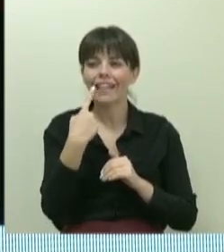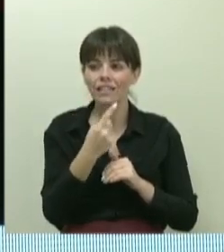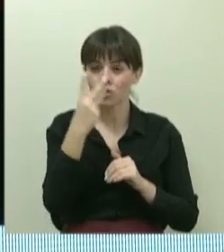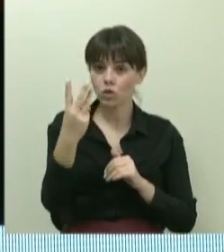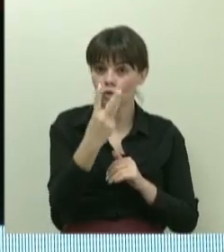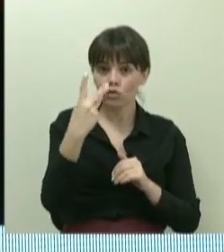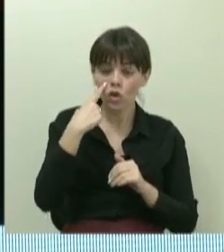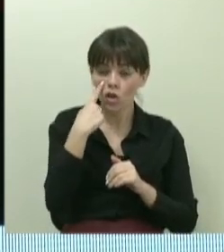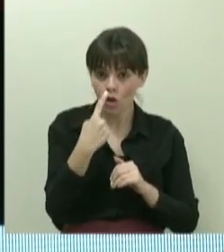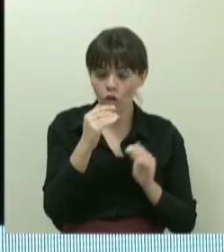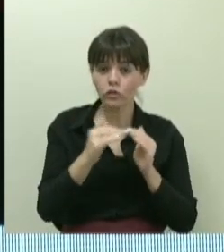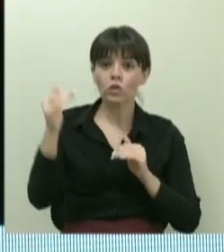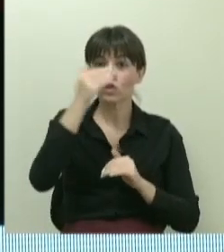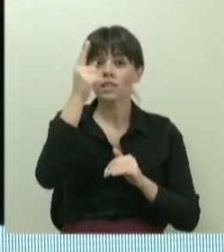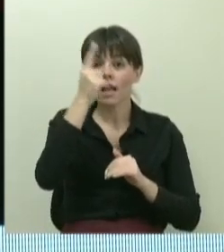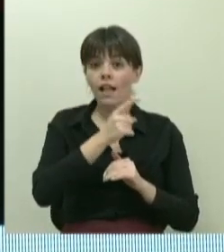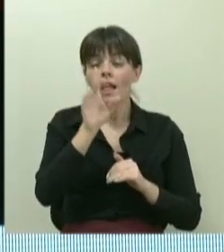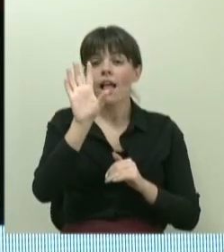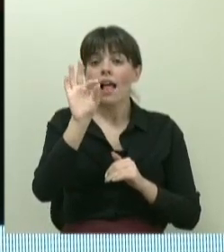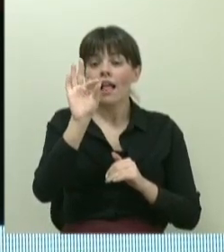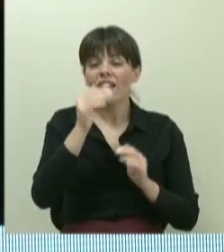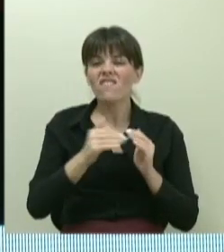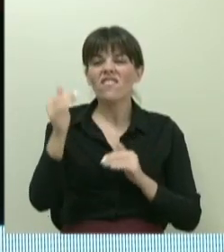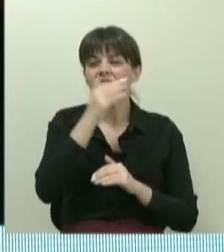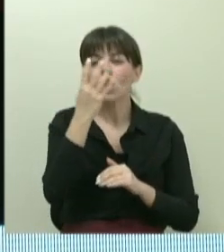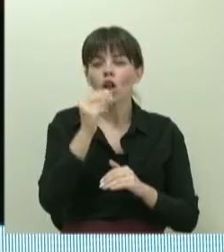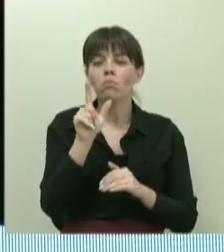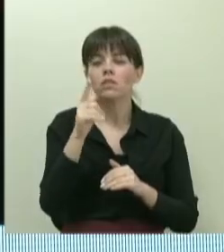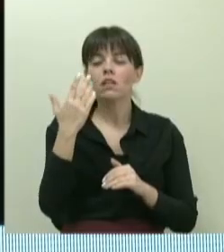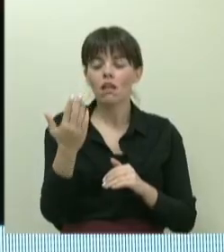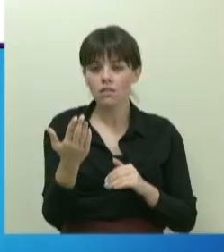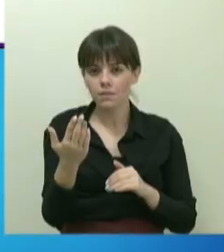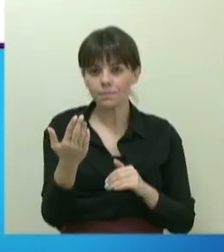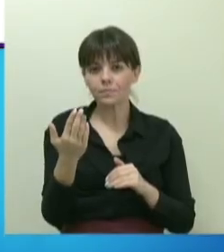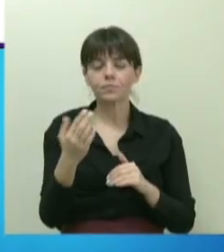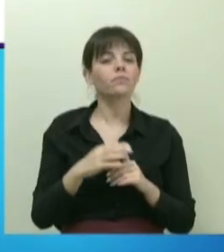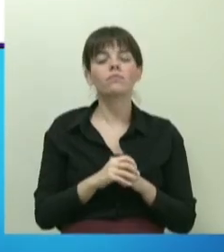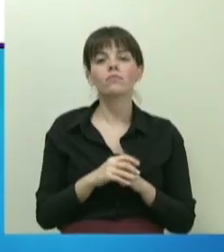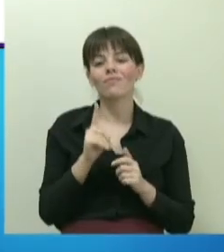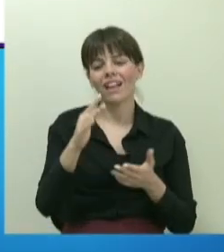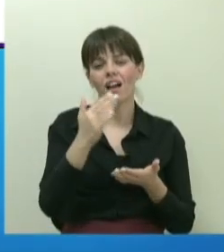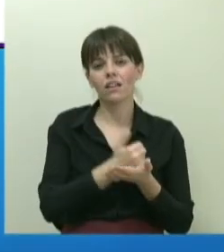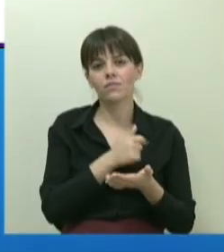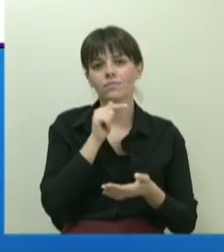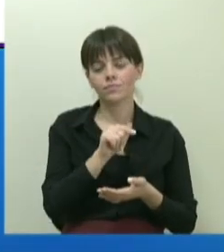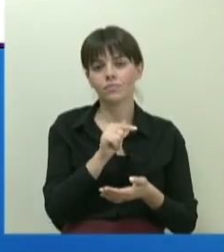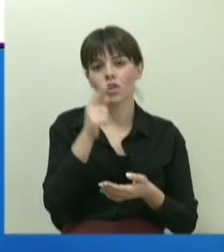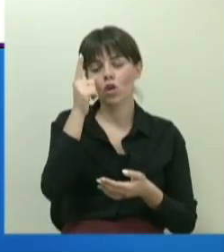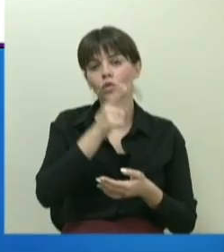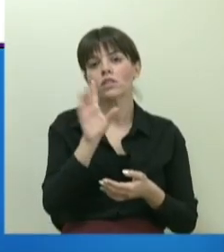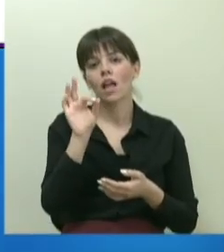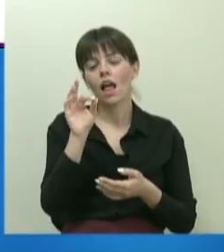üçünün %50'den fazla olması lazım. Ekonomideki payının gelirde %50